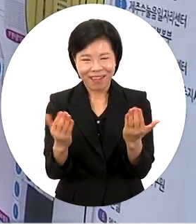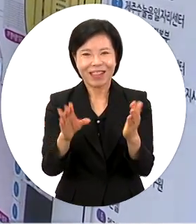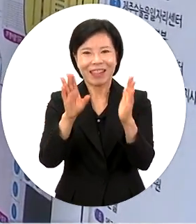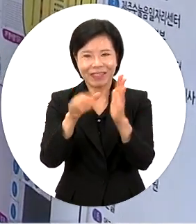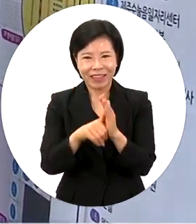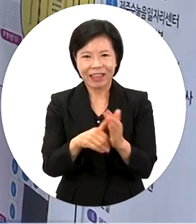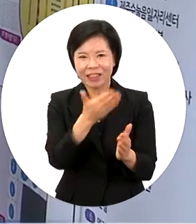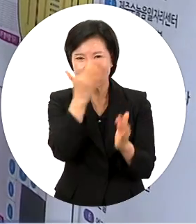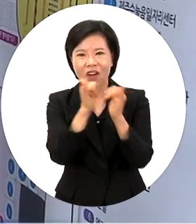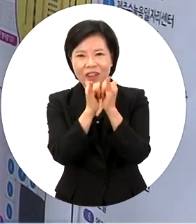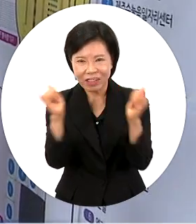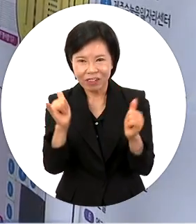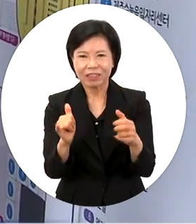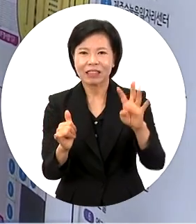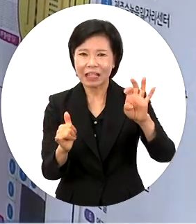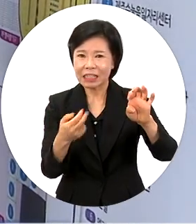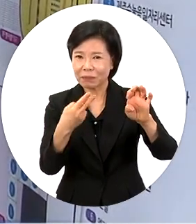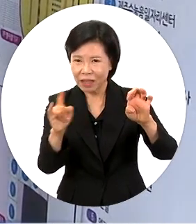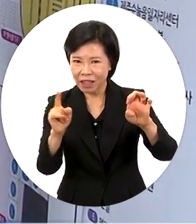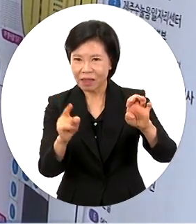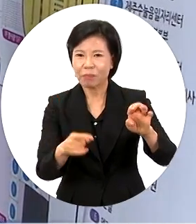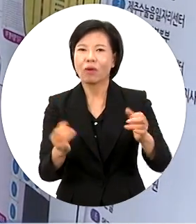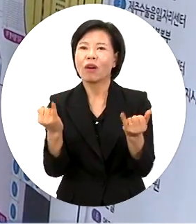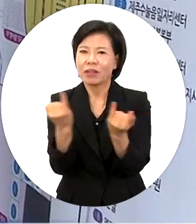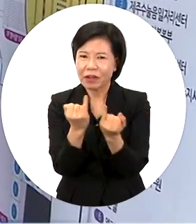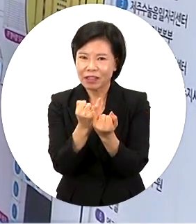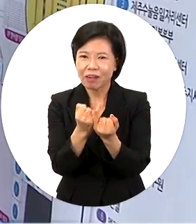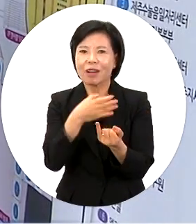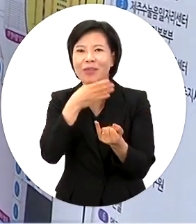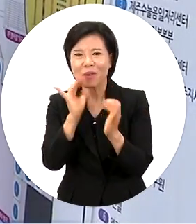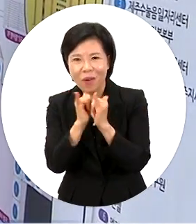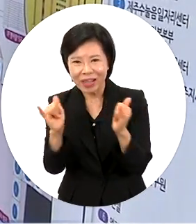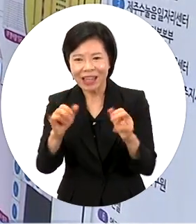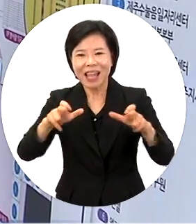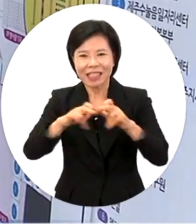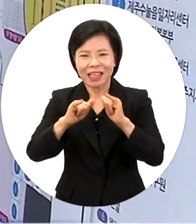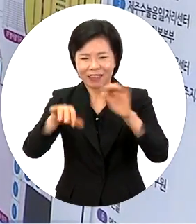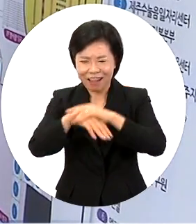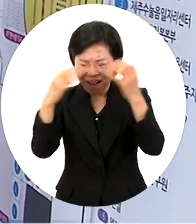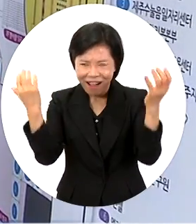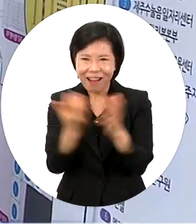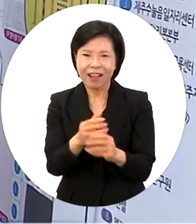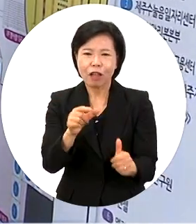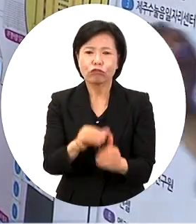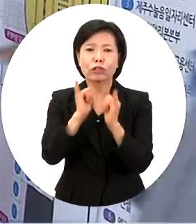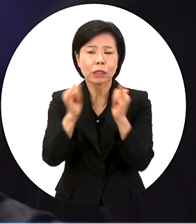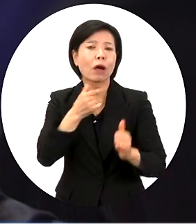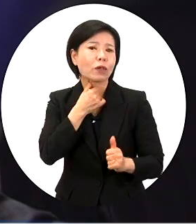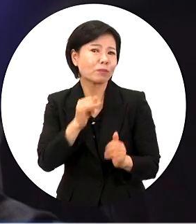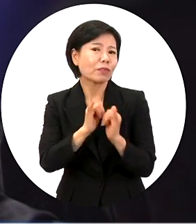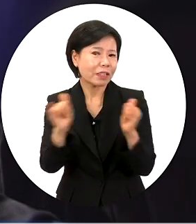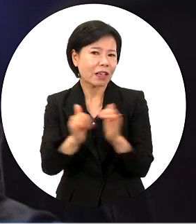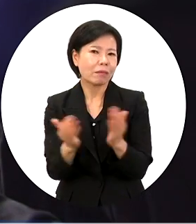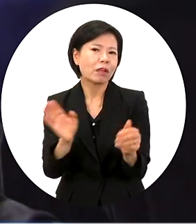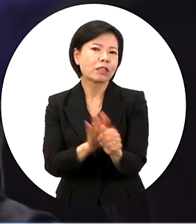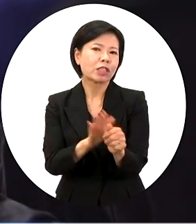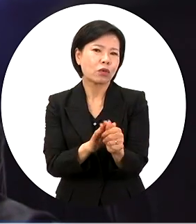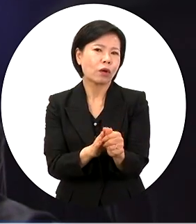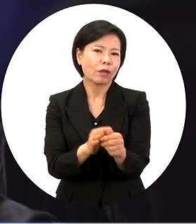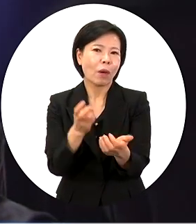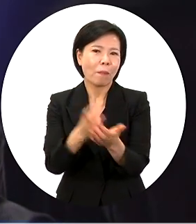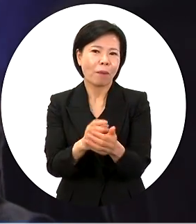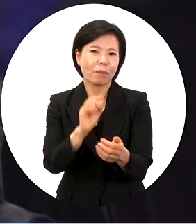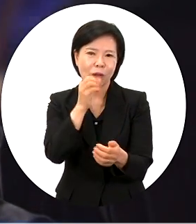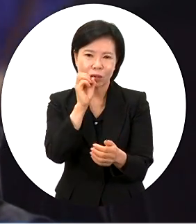박람회에서는 청년, 중장년, 여성, 노인, 장애인까지 다양한 계층의 구직자를 대상으로 일자리